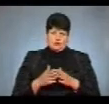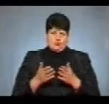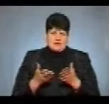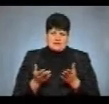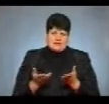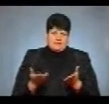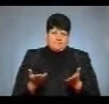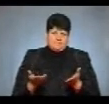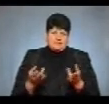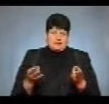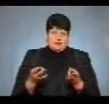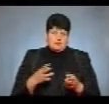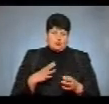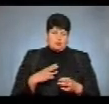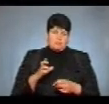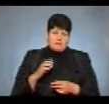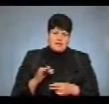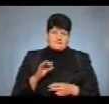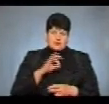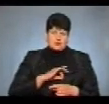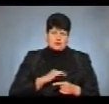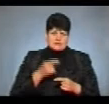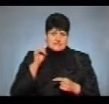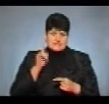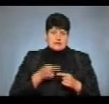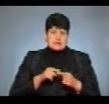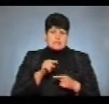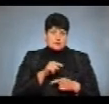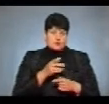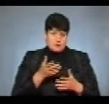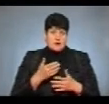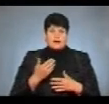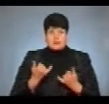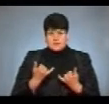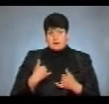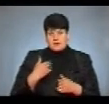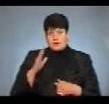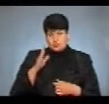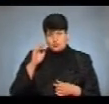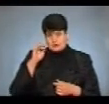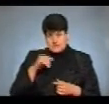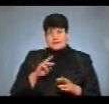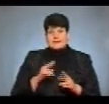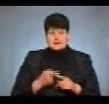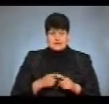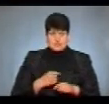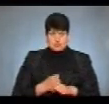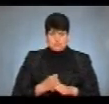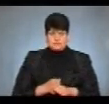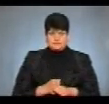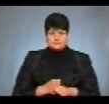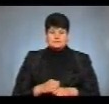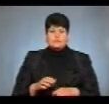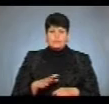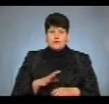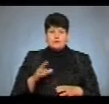би використовувати знання з цього тренінгу. Але тепер я буду знати, як це зробити. Тривав